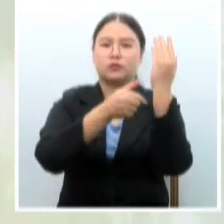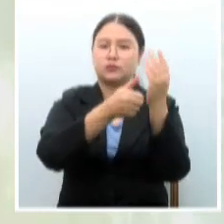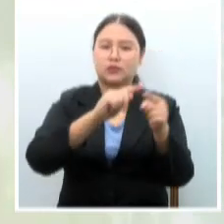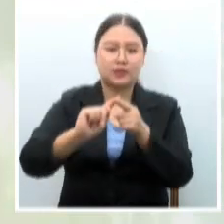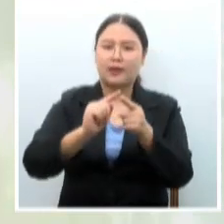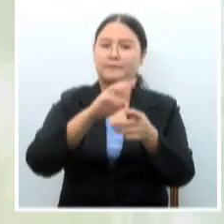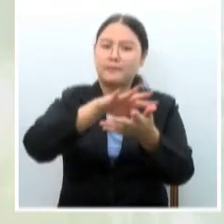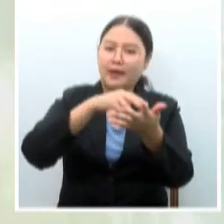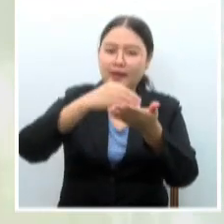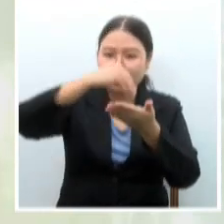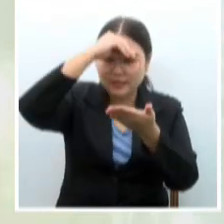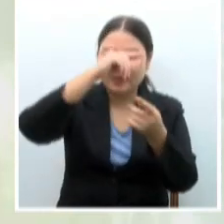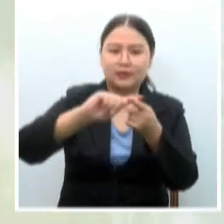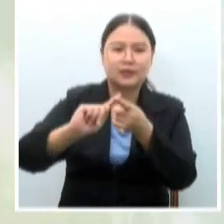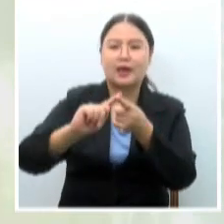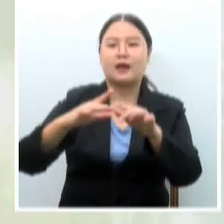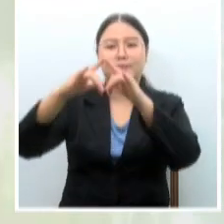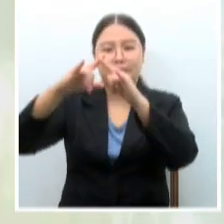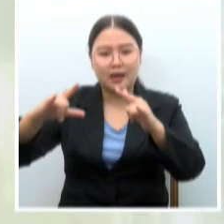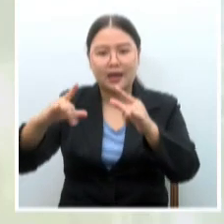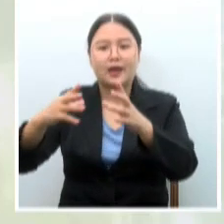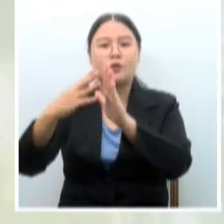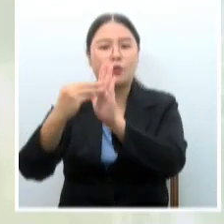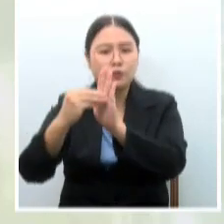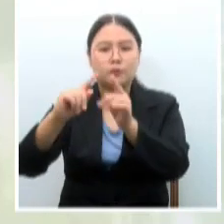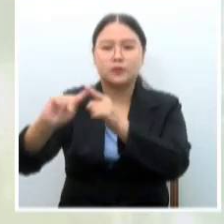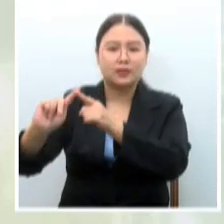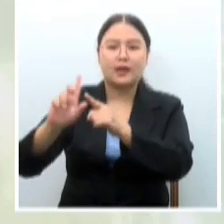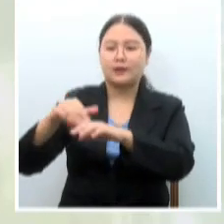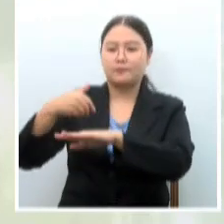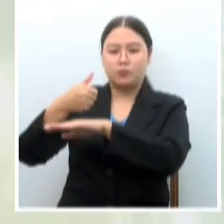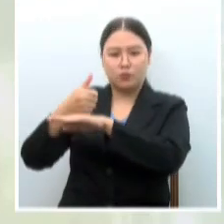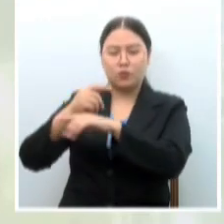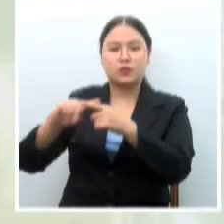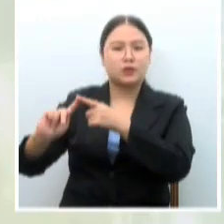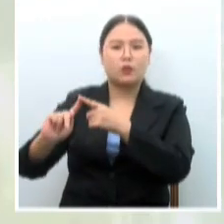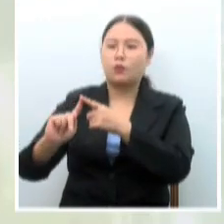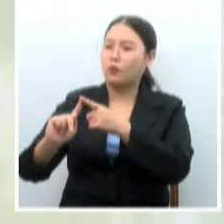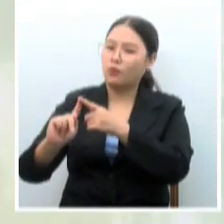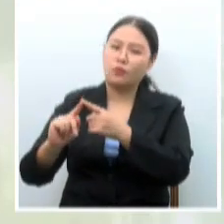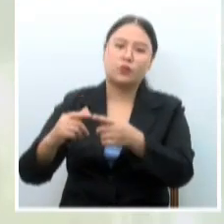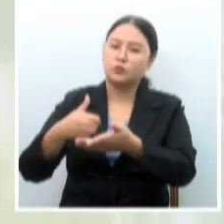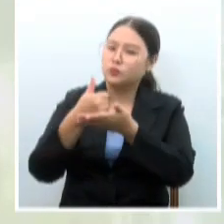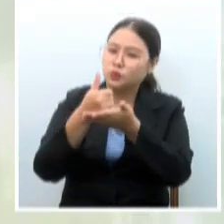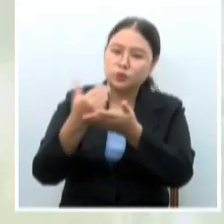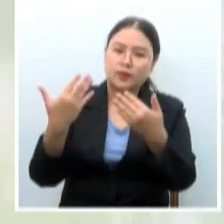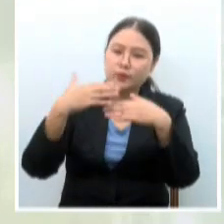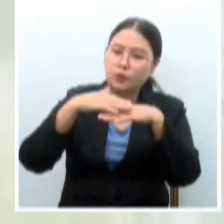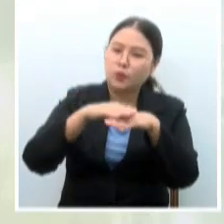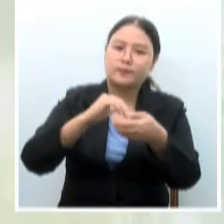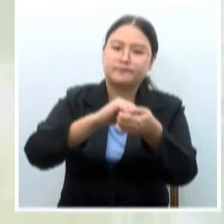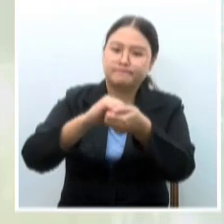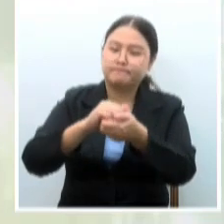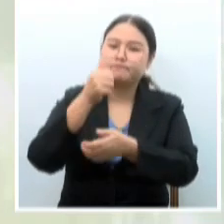คุณครูแล้วก็ท่านอาจารย์นะคะท่านคณบดีนะคะก็ได้เห็นรายละเอียดสิ่งที่ส